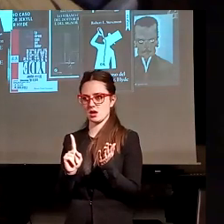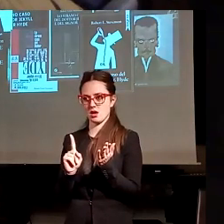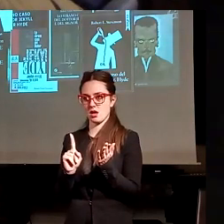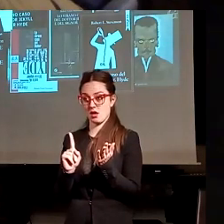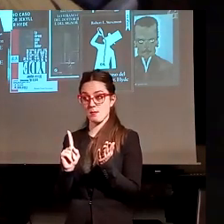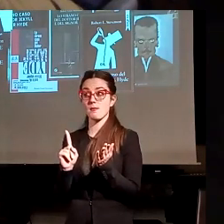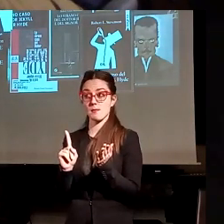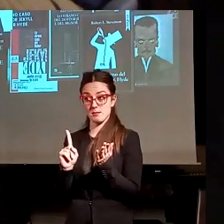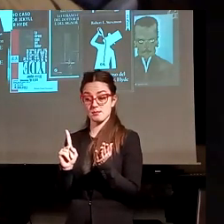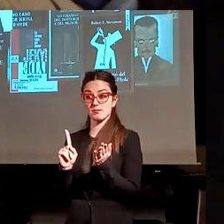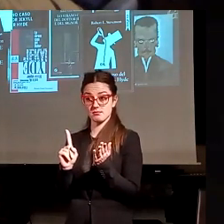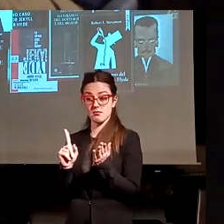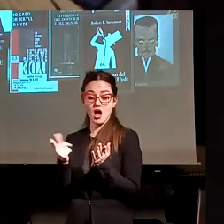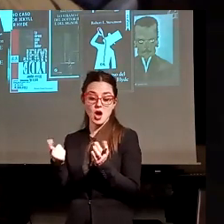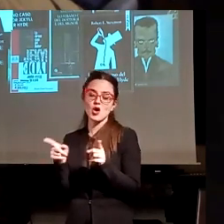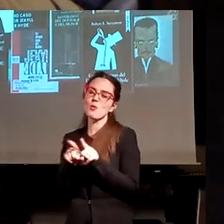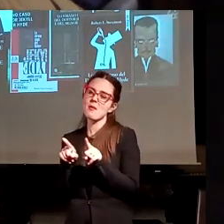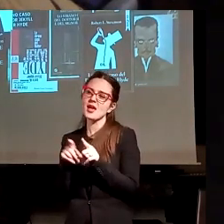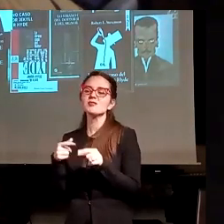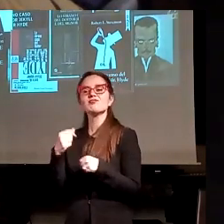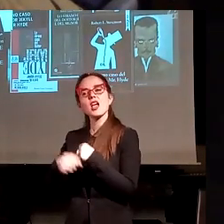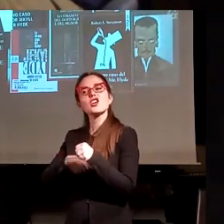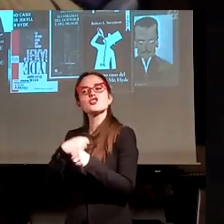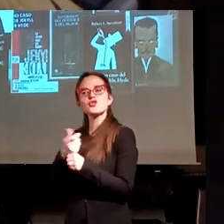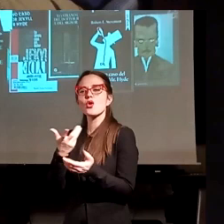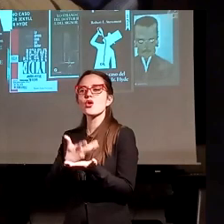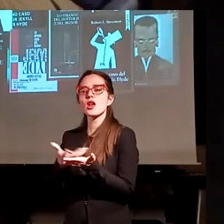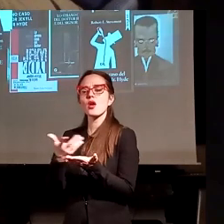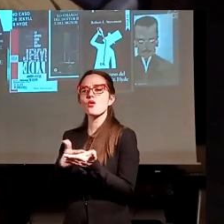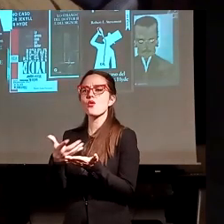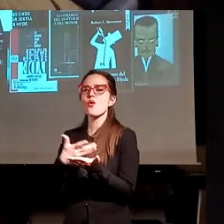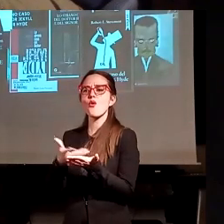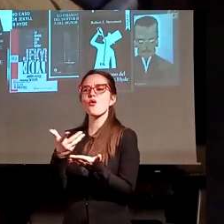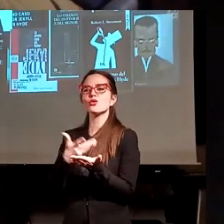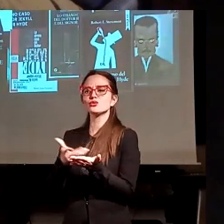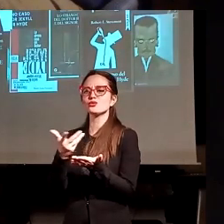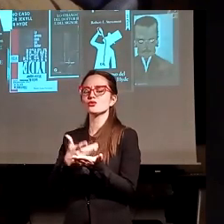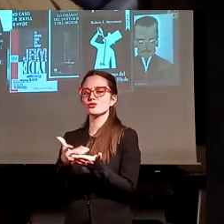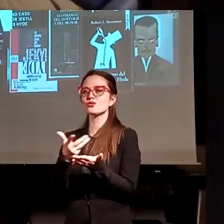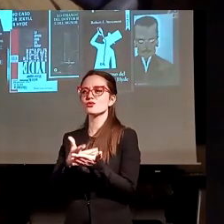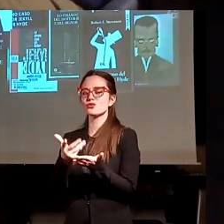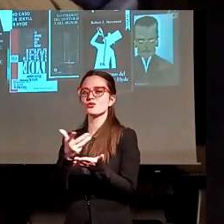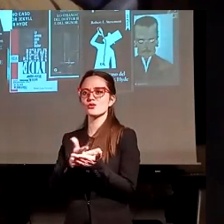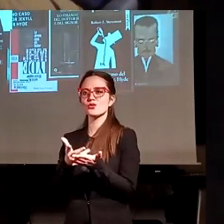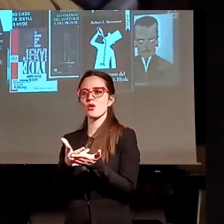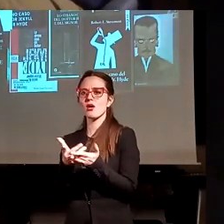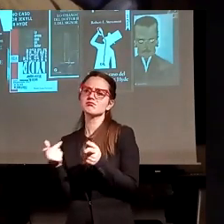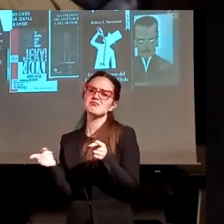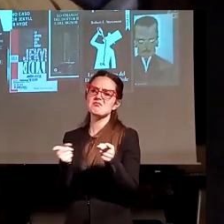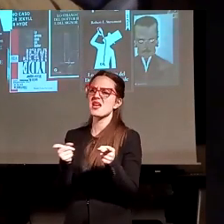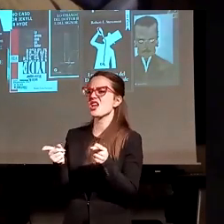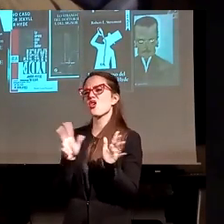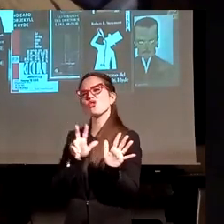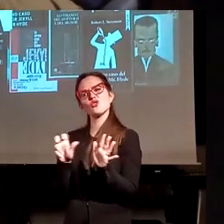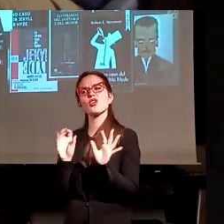racconta una storia che con questo tono un po indolente tipico della letti di certa letteratura ottocentesca anche